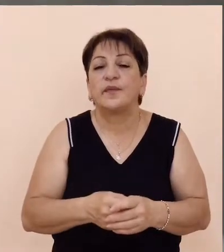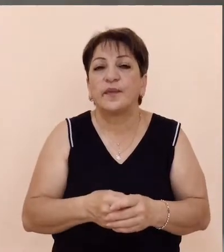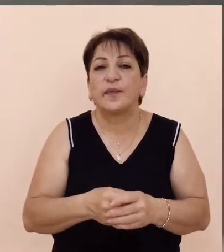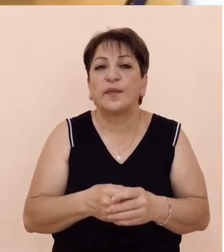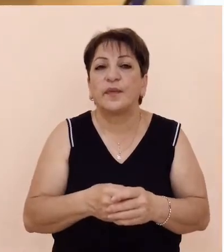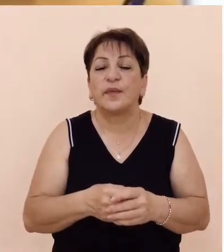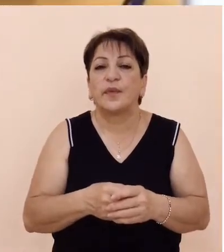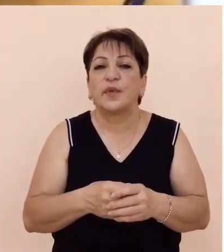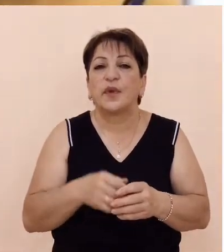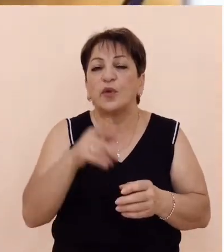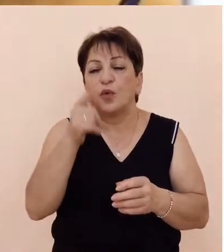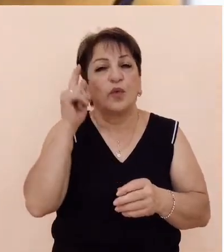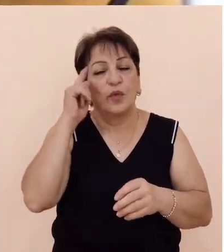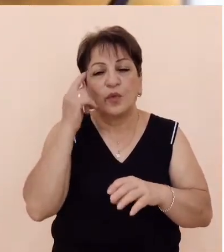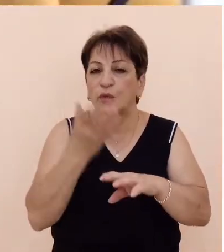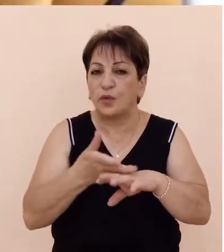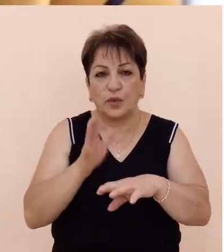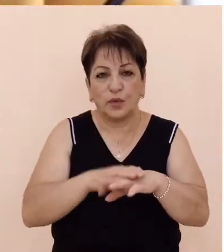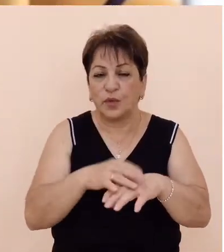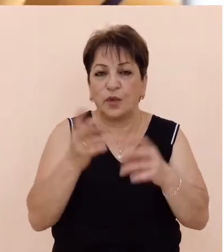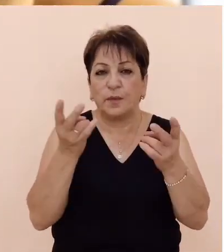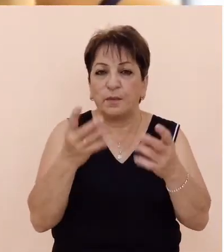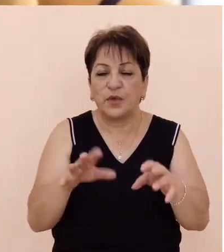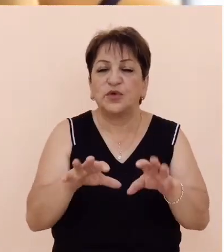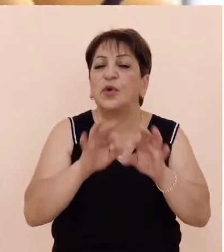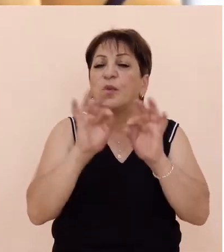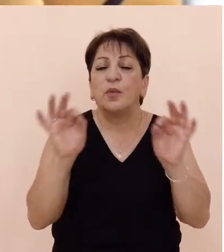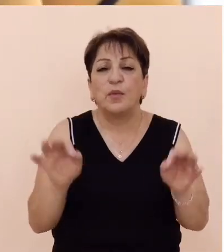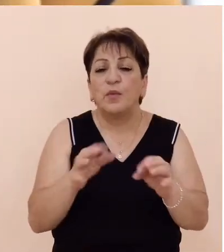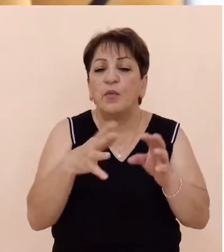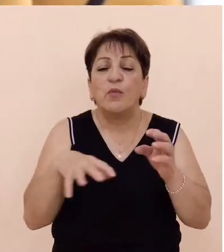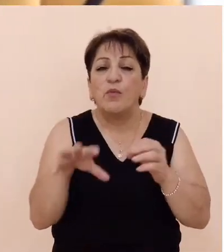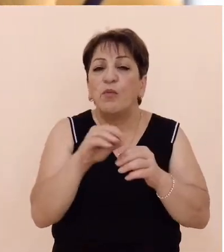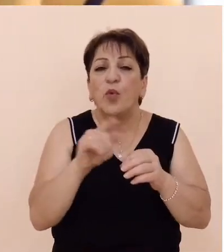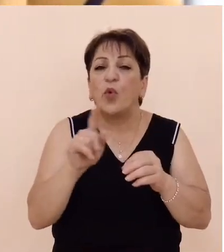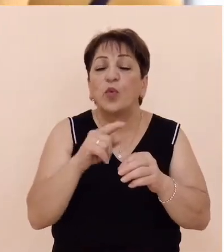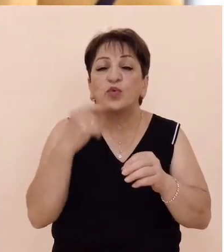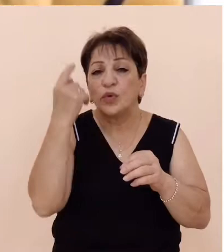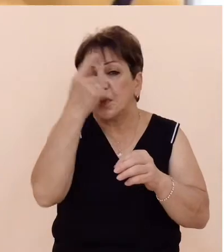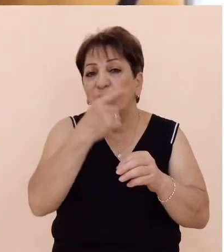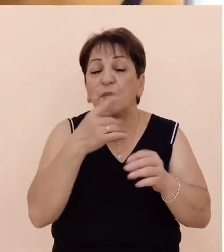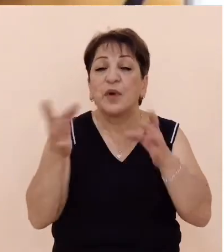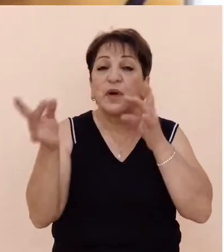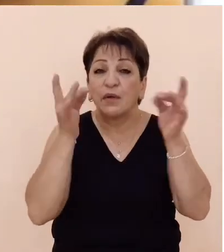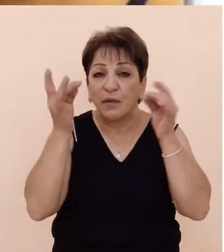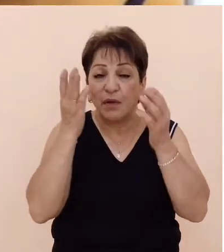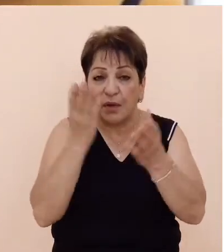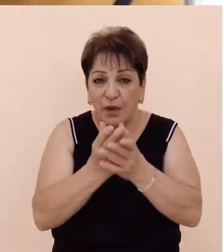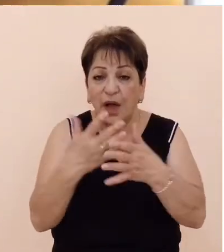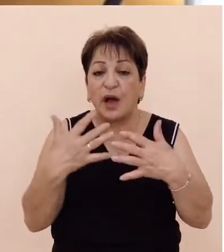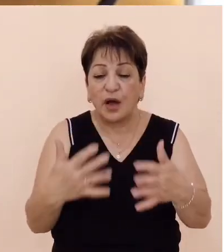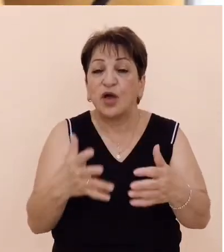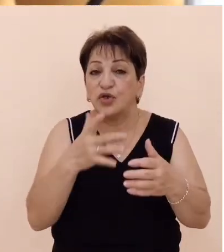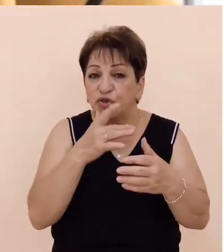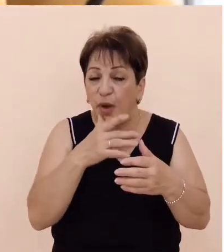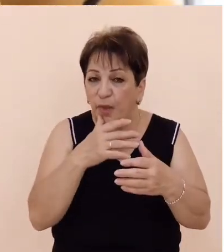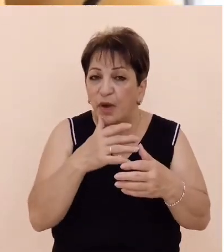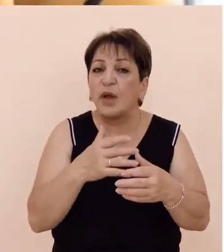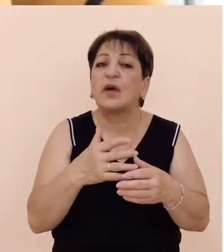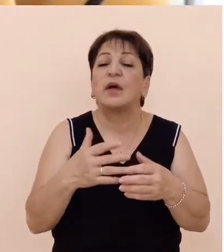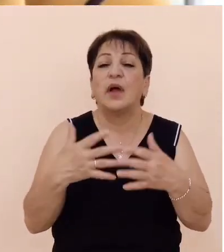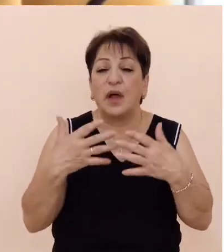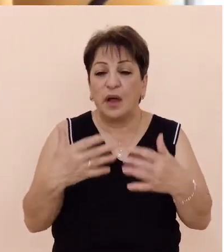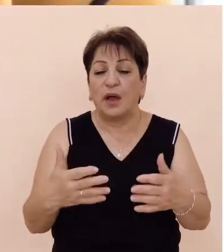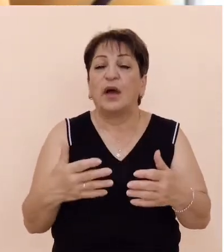Պետք չէ ավելորդ մտահոգվել, բոլոր անցանկալի հետքերն ու բծերը, ինչպես ի հայտ են եկել հղիության օրոք,